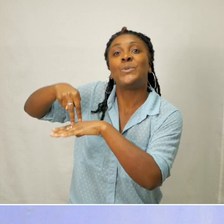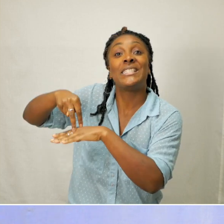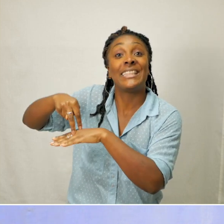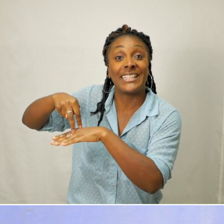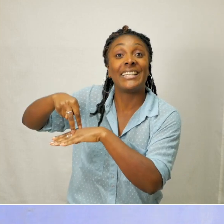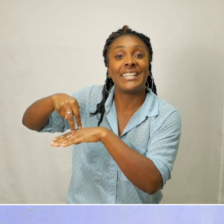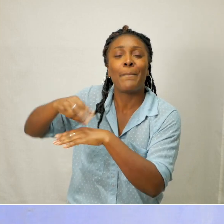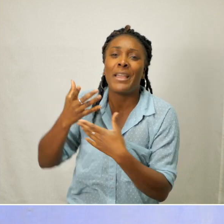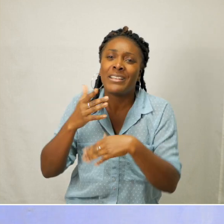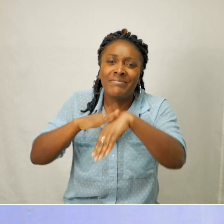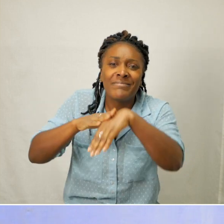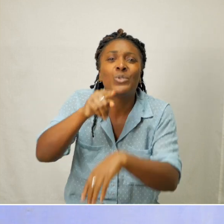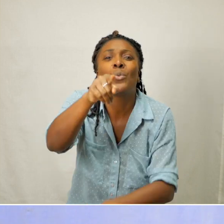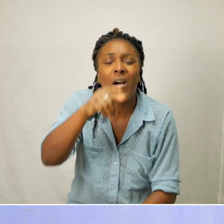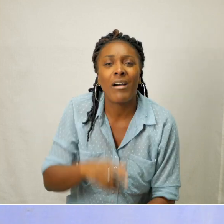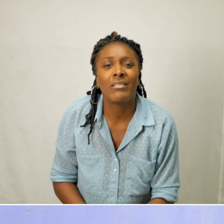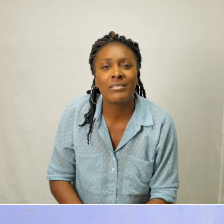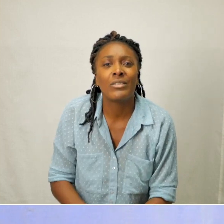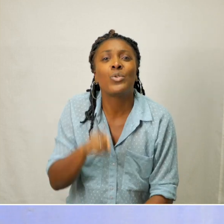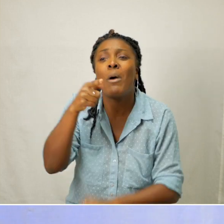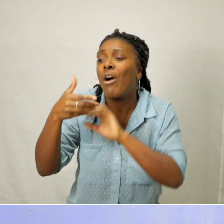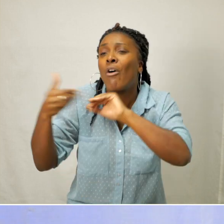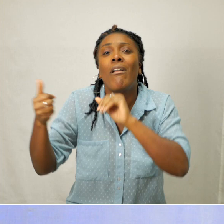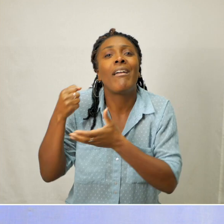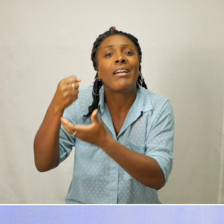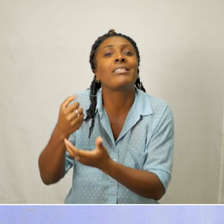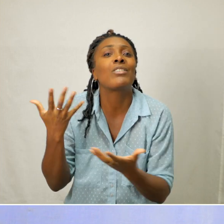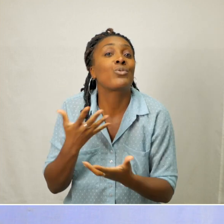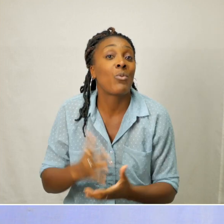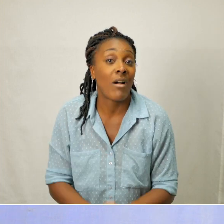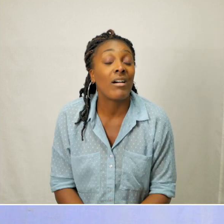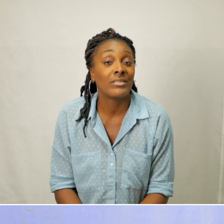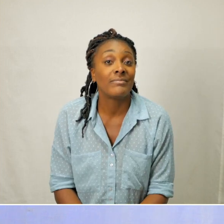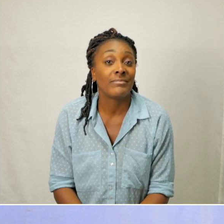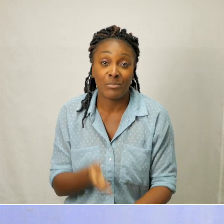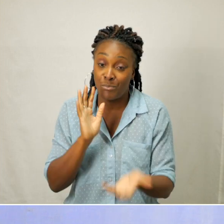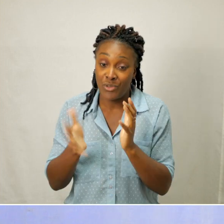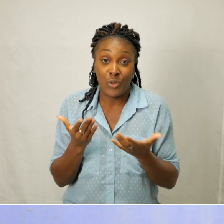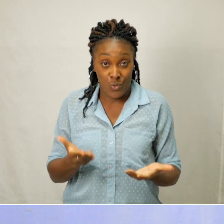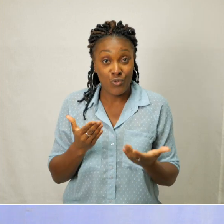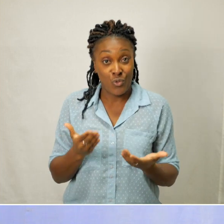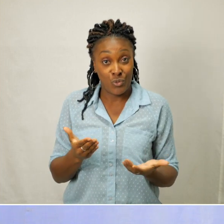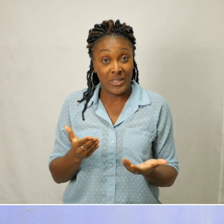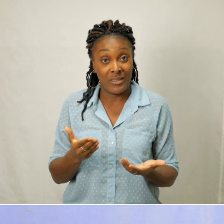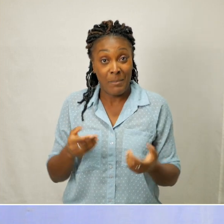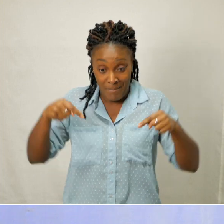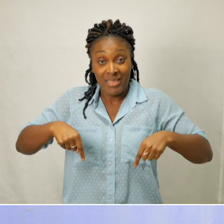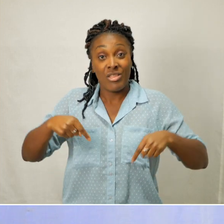Mais j'aimerais t'interpeller aujourd'hui. Qu'est-ce que tu laisses derrière toi? Peut-être qu'aujourd'hui, c'est encore le moment de corriger certaines